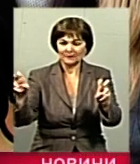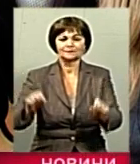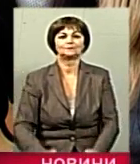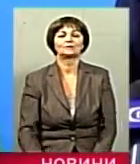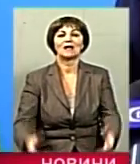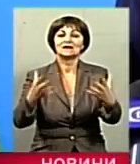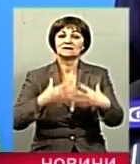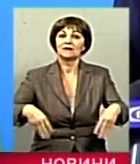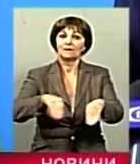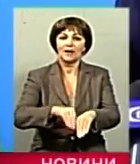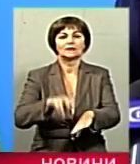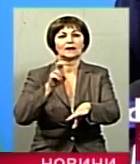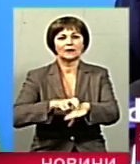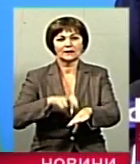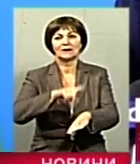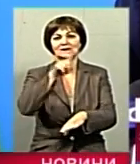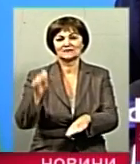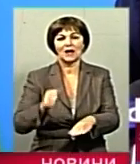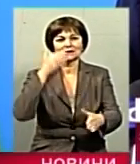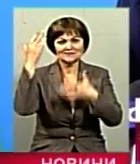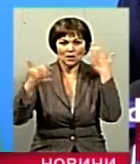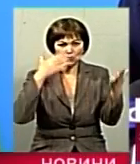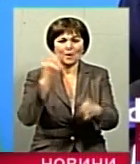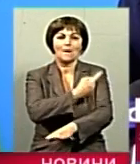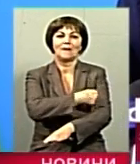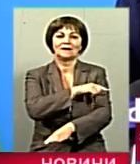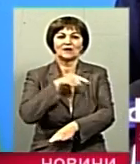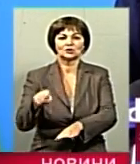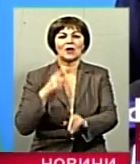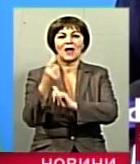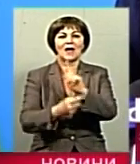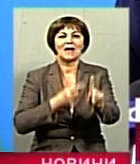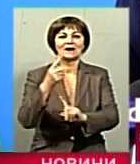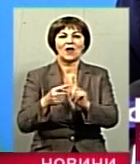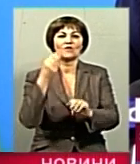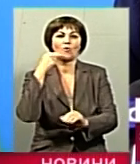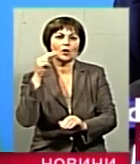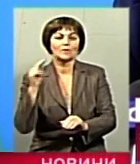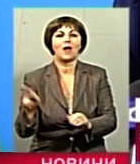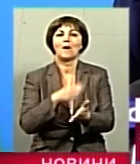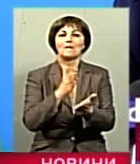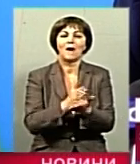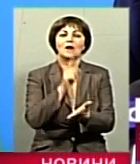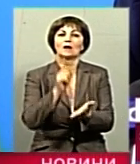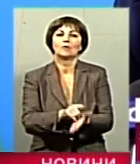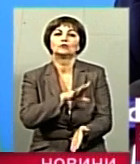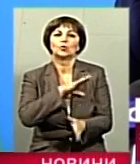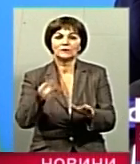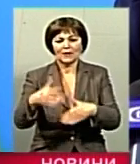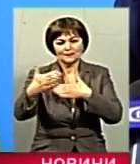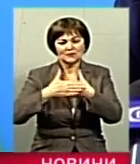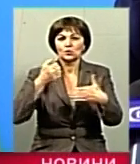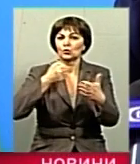Сімейний лікар, я підкреслюю, за задумом медичної реформи, має бути найближчою до людини